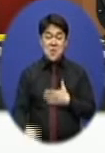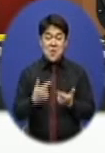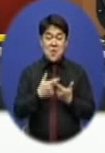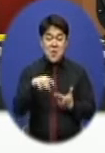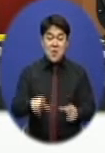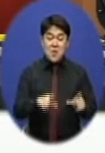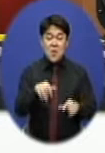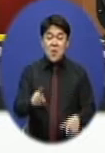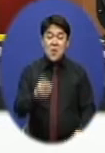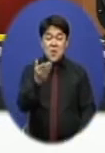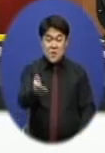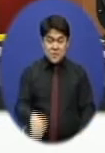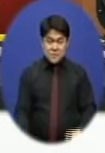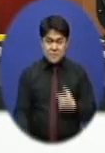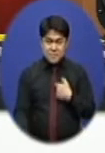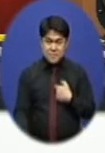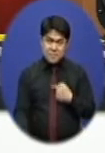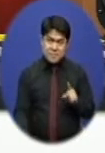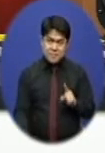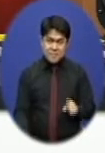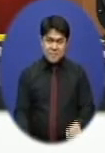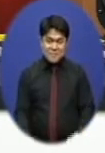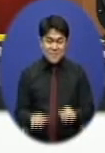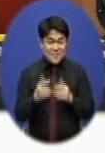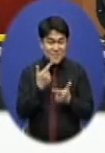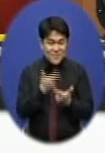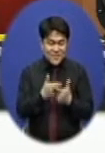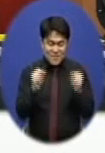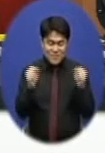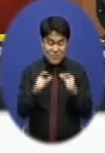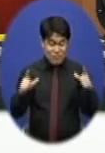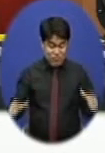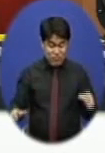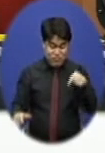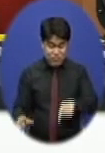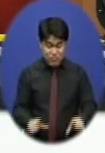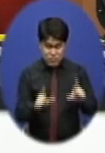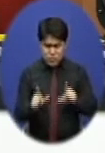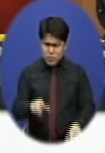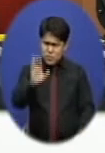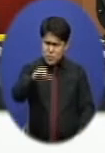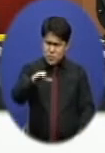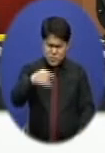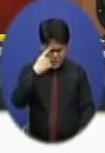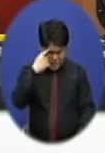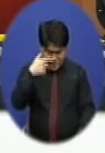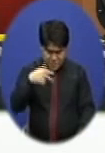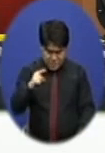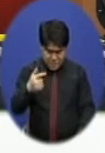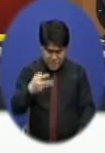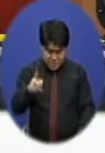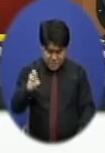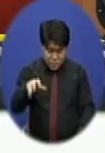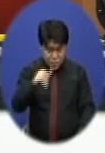사세요? 여기에? 네. 북구입니다. 북구. 부산 북구. 그 썬템, 센템인가 썬템인가